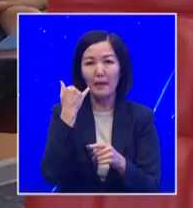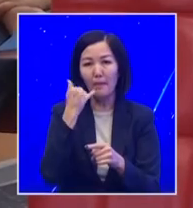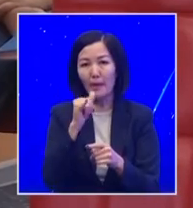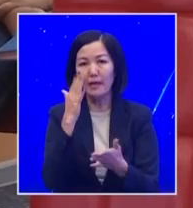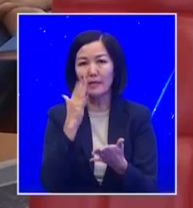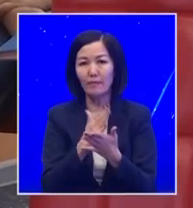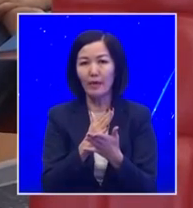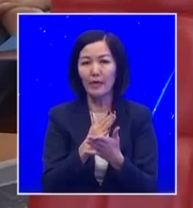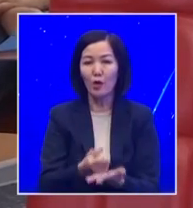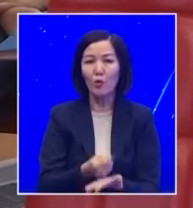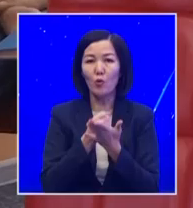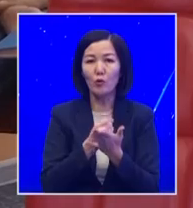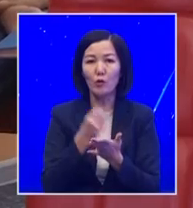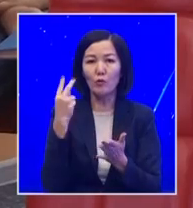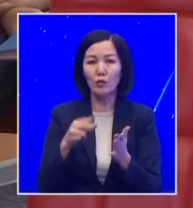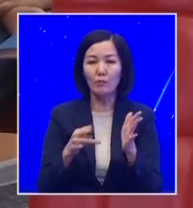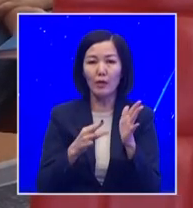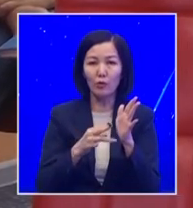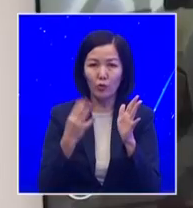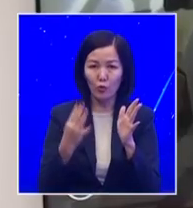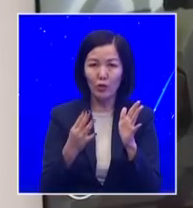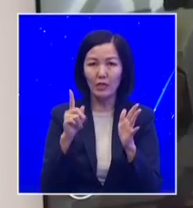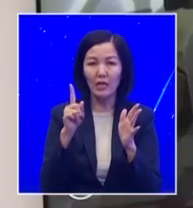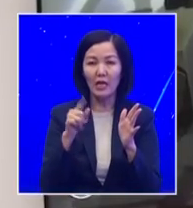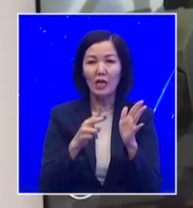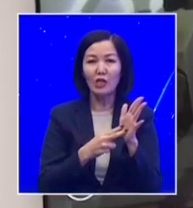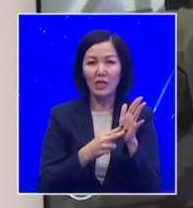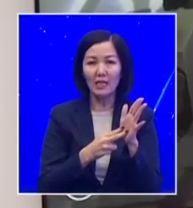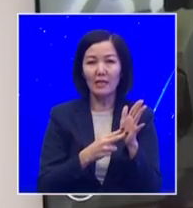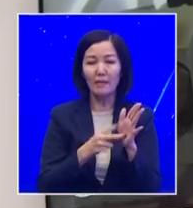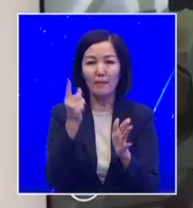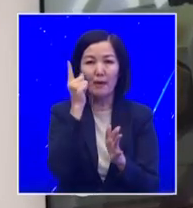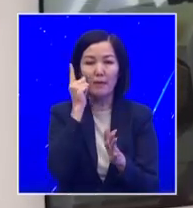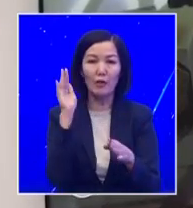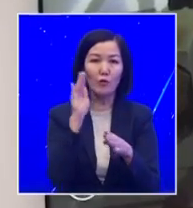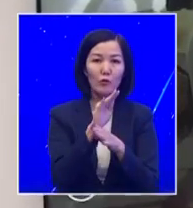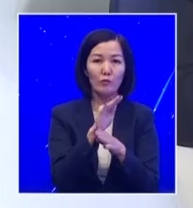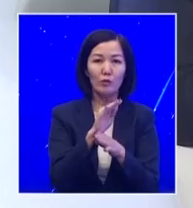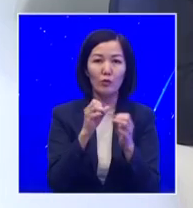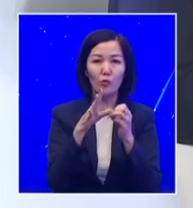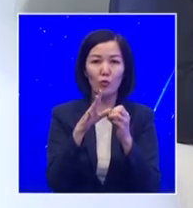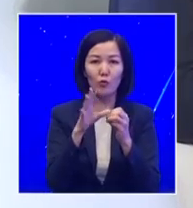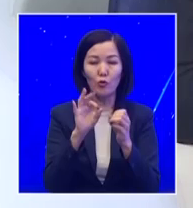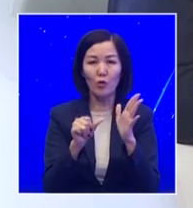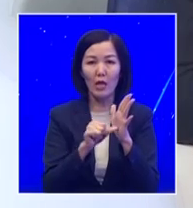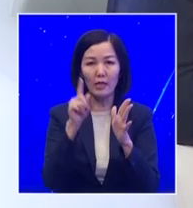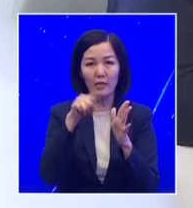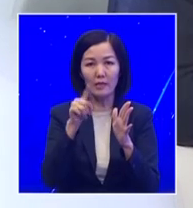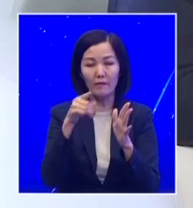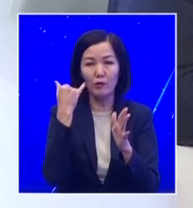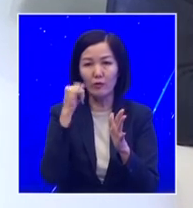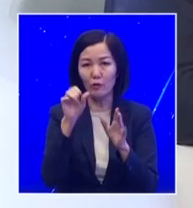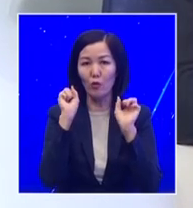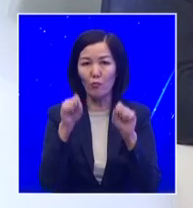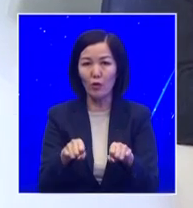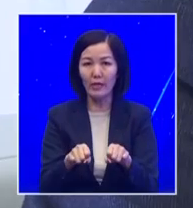Бұл қолдау 24/7 мобильді қосымшасы мен 14/06 қорының бірыңғай байланыс орталығы. Сонымен қатар осы жылдың